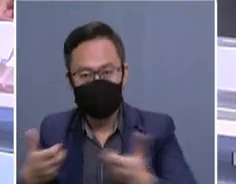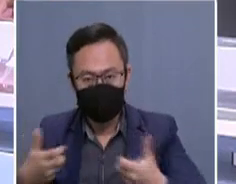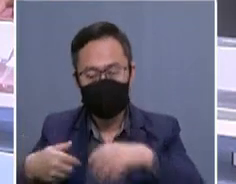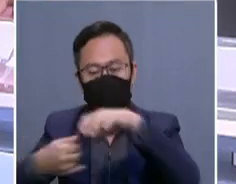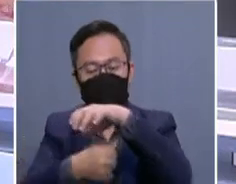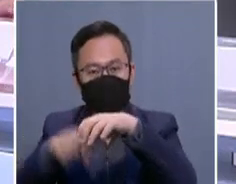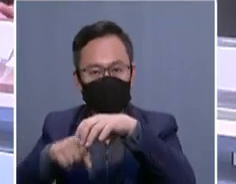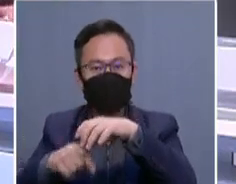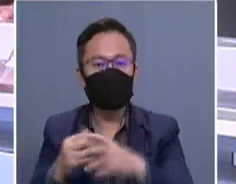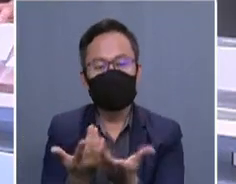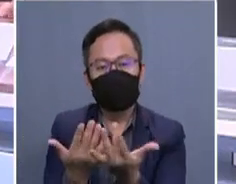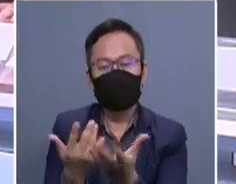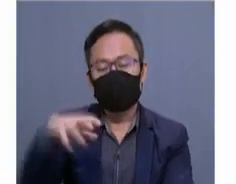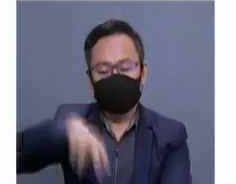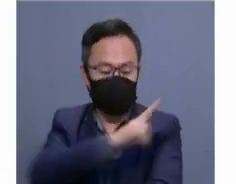ที่โรงพยาบาลค่ะ